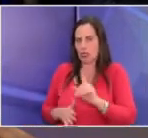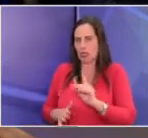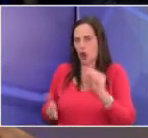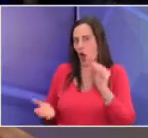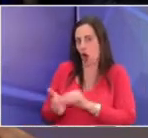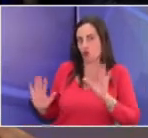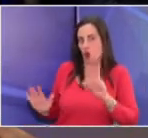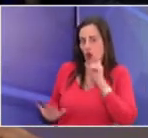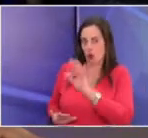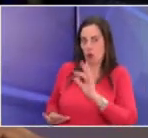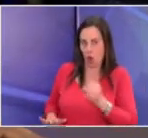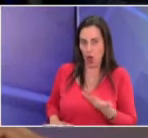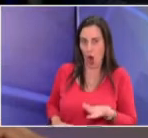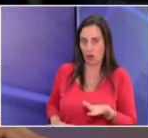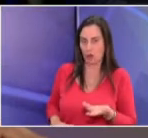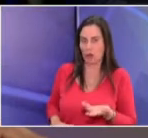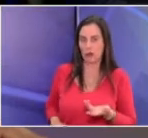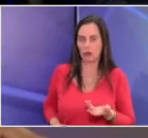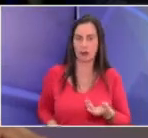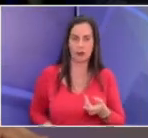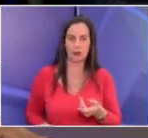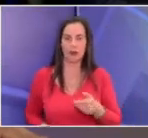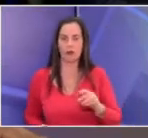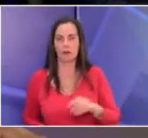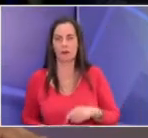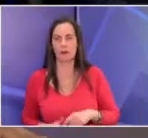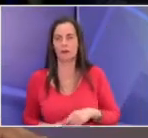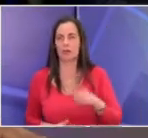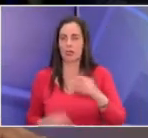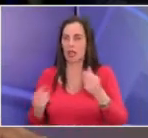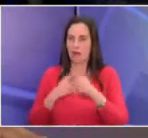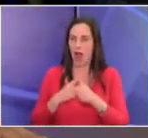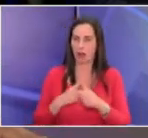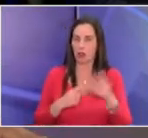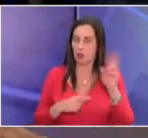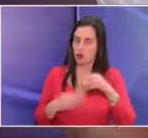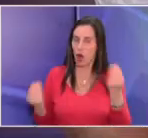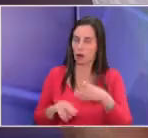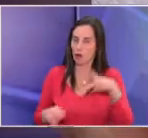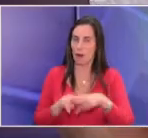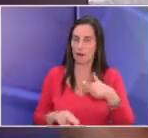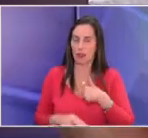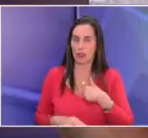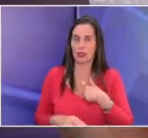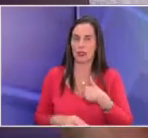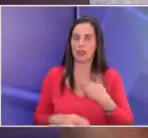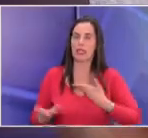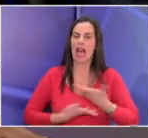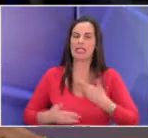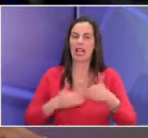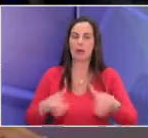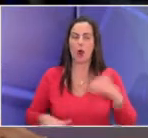כולנו הביתה. תודה רבה לך שוב. תודה. אנחנו עוברים למעברון קצר ולאייטם הבא.